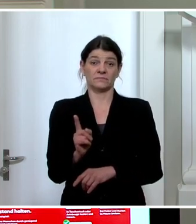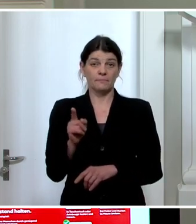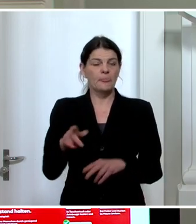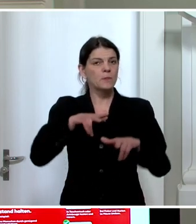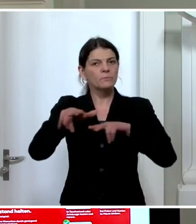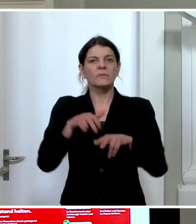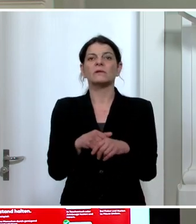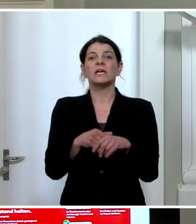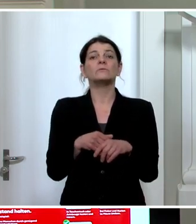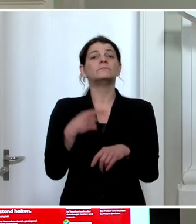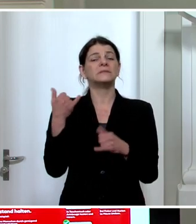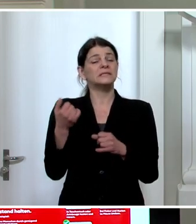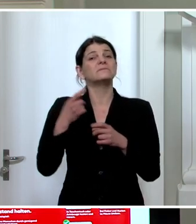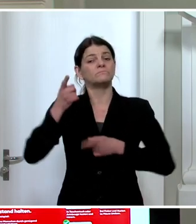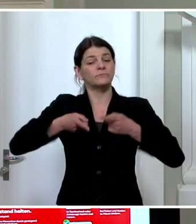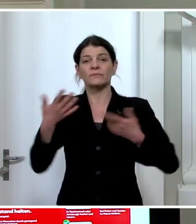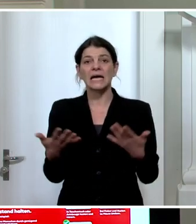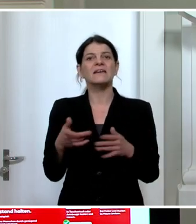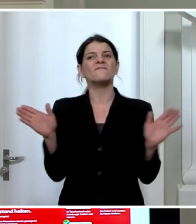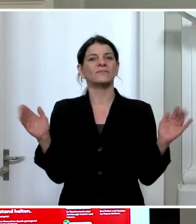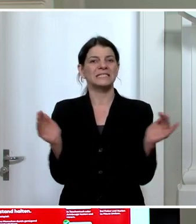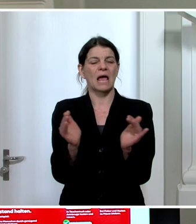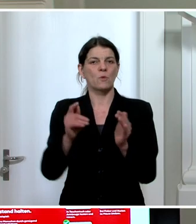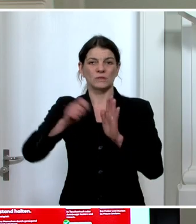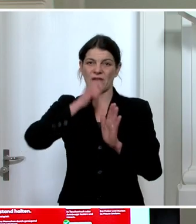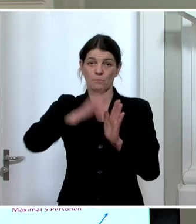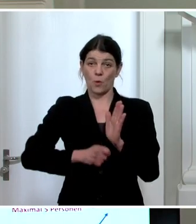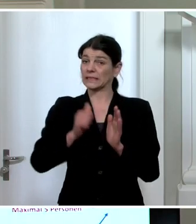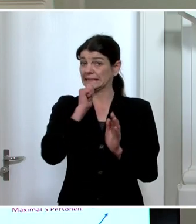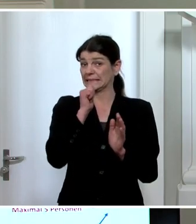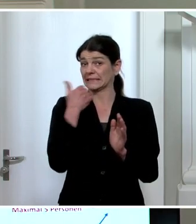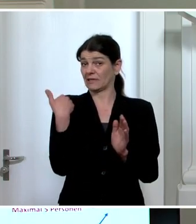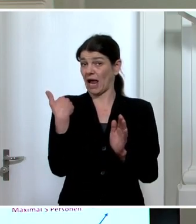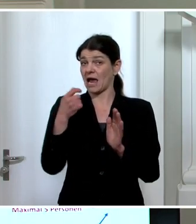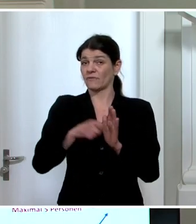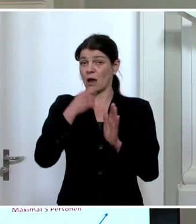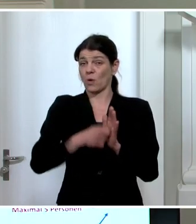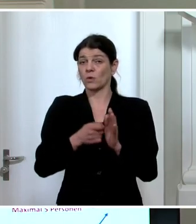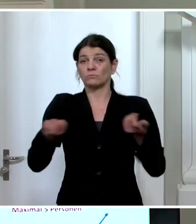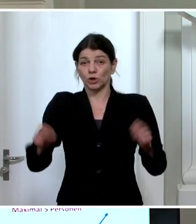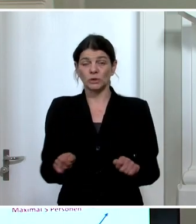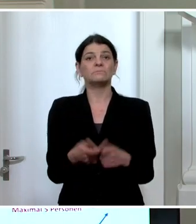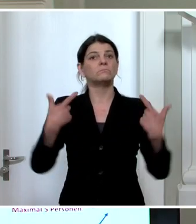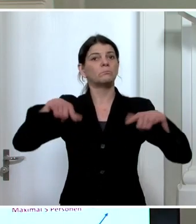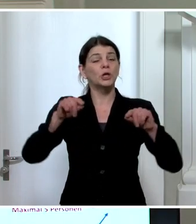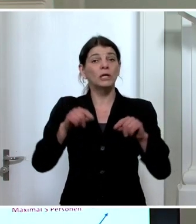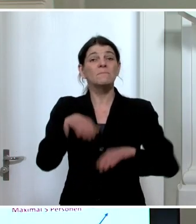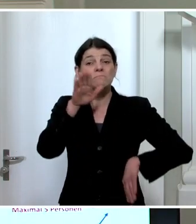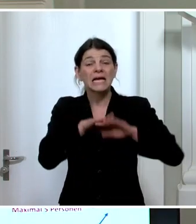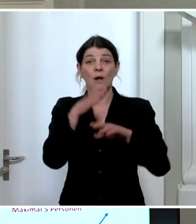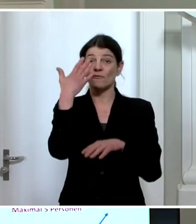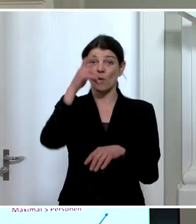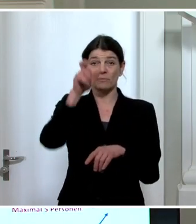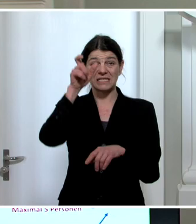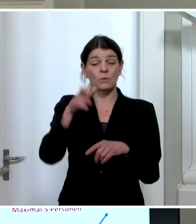ein Versammlungsverbot beschlossen gestern. Und das heißt, dass sich maximal 5 Personen